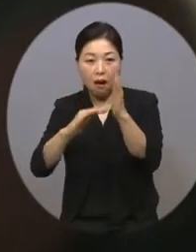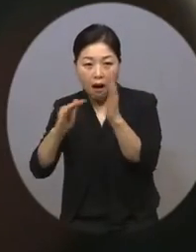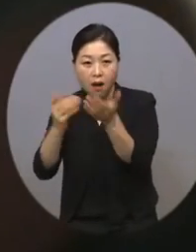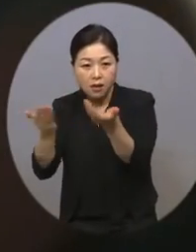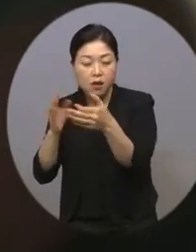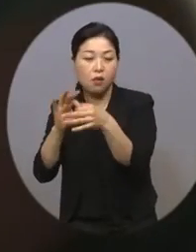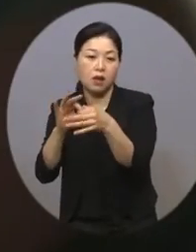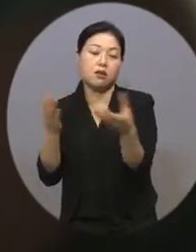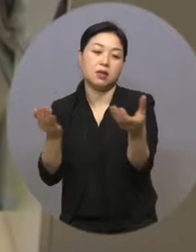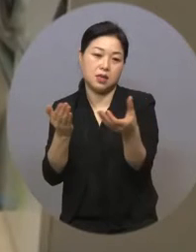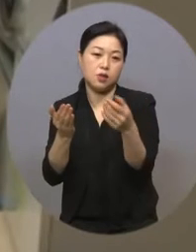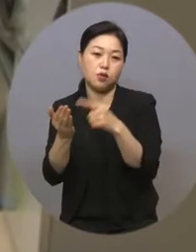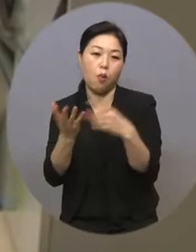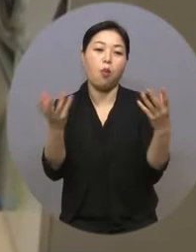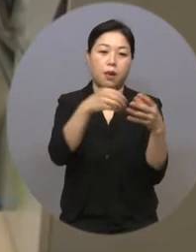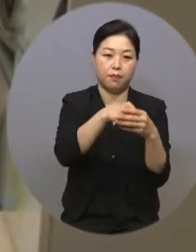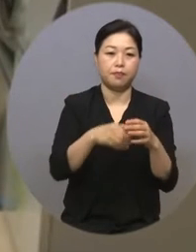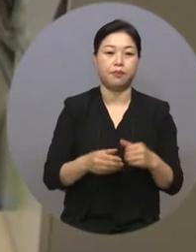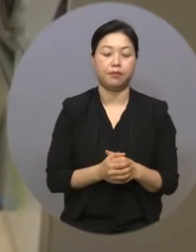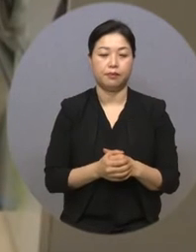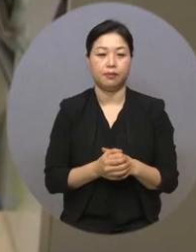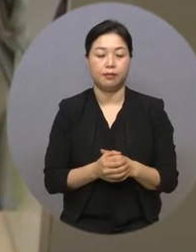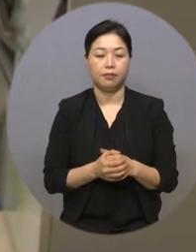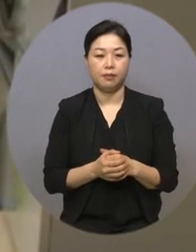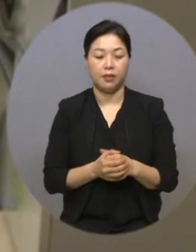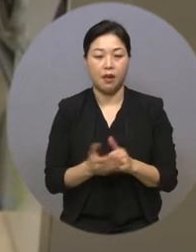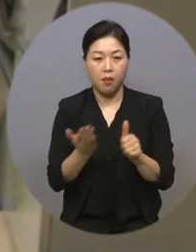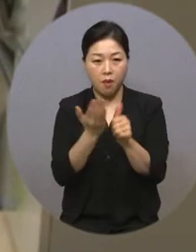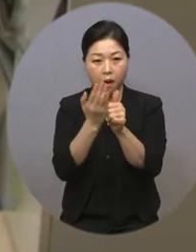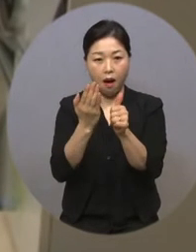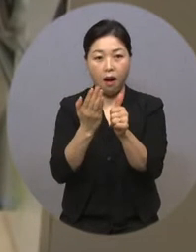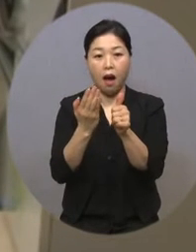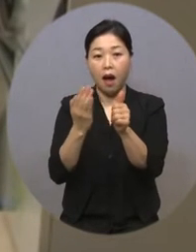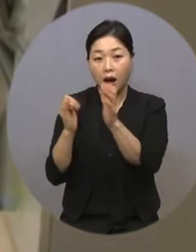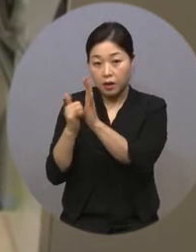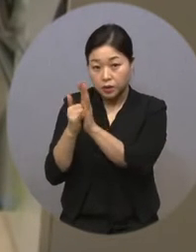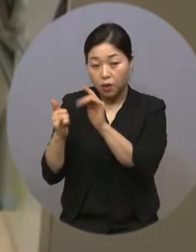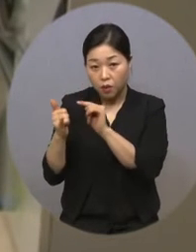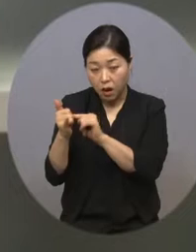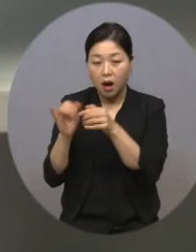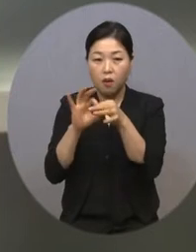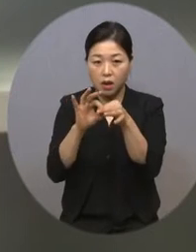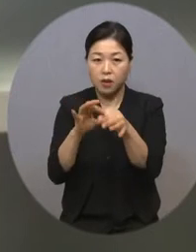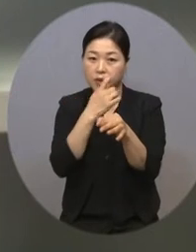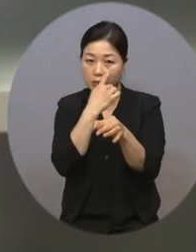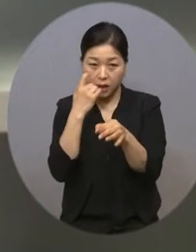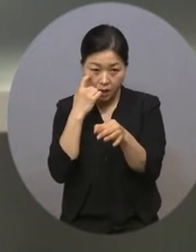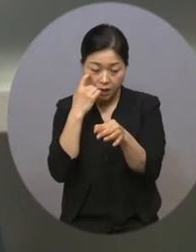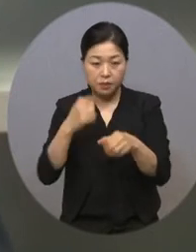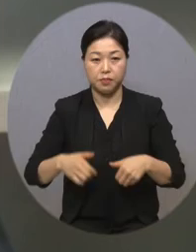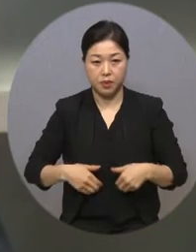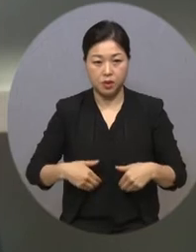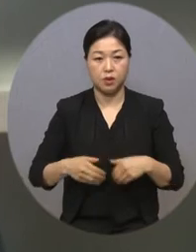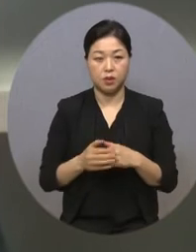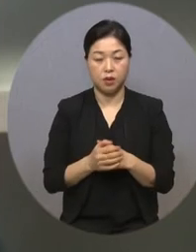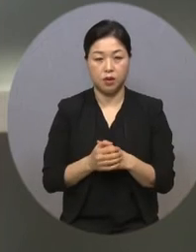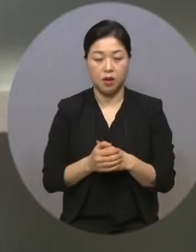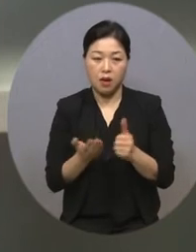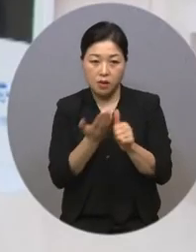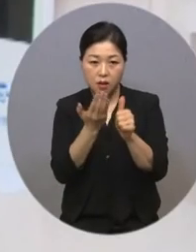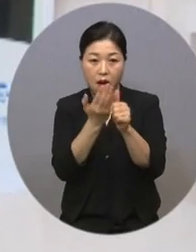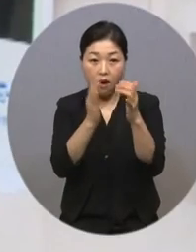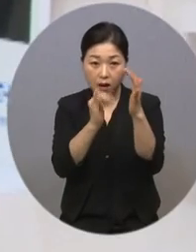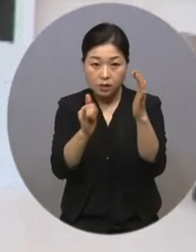추가했습니다 부양가족 인적 공제 관련 요건도 확인이 필요합니다 부양가족의 연간